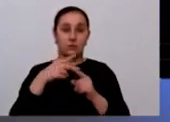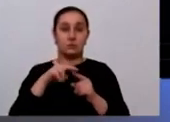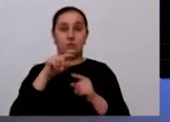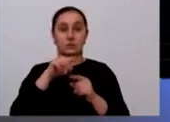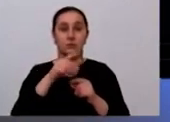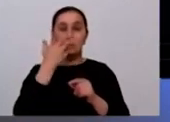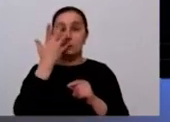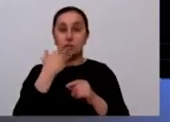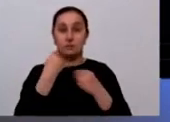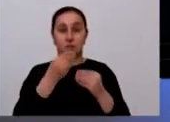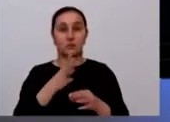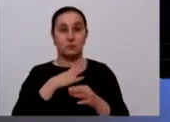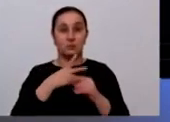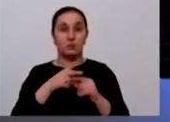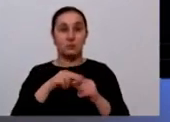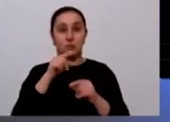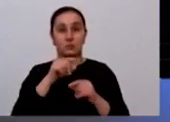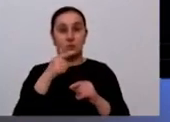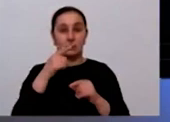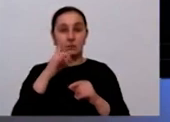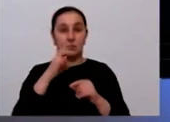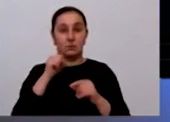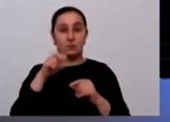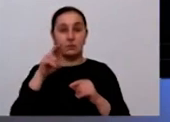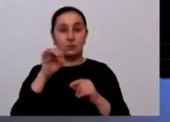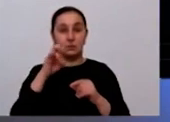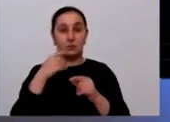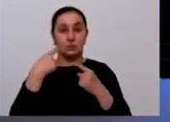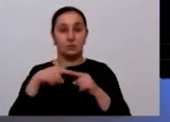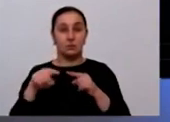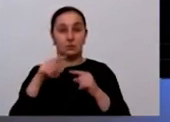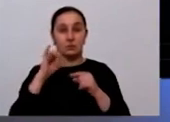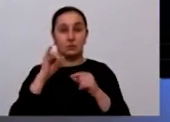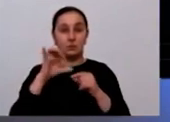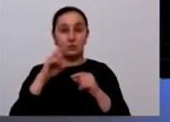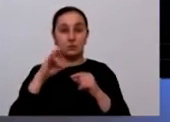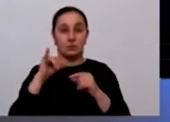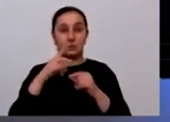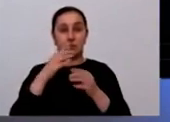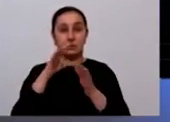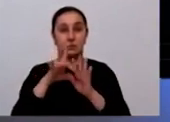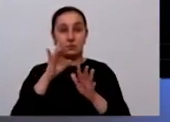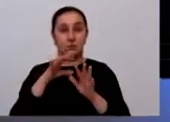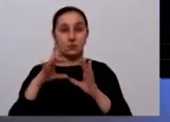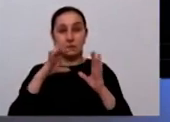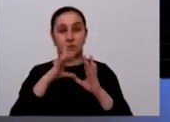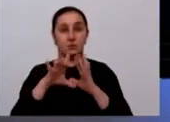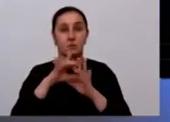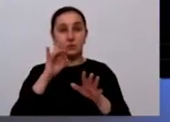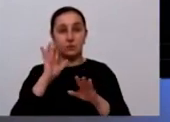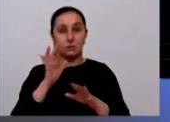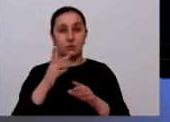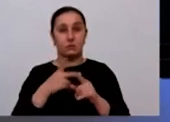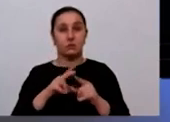gradient rangini berdi. Endi biz gradientni boshqa usulini tanlab olamiz. Demak, aylana usulini tanlab